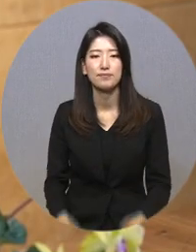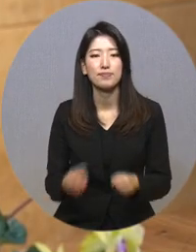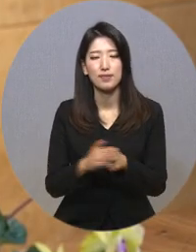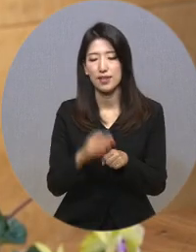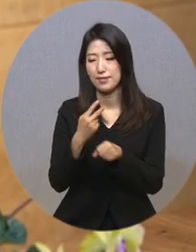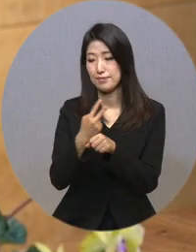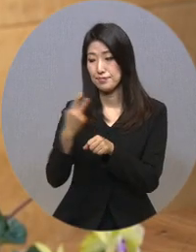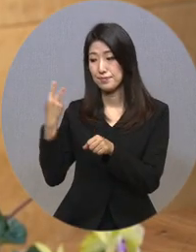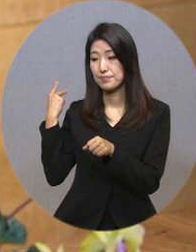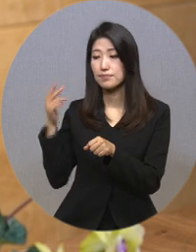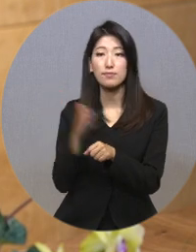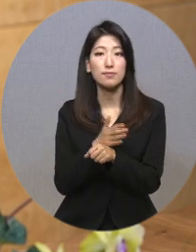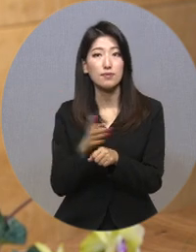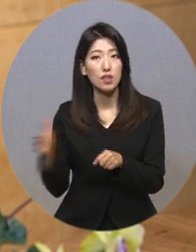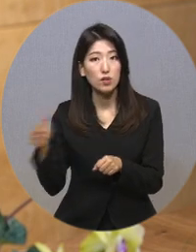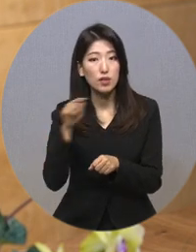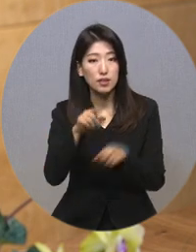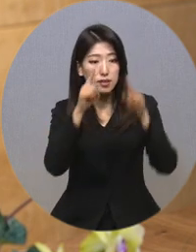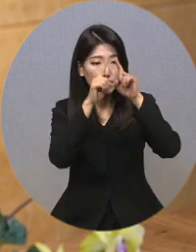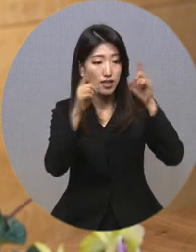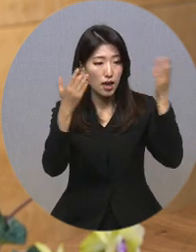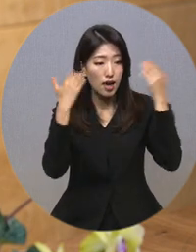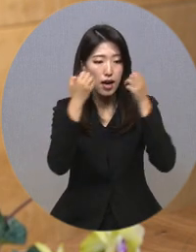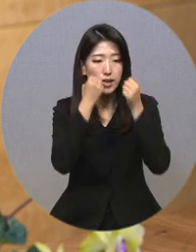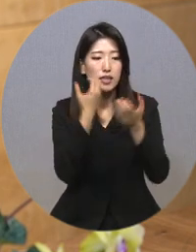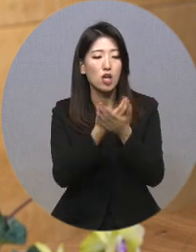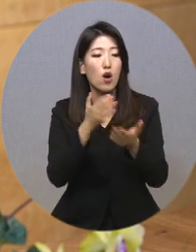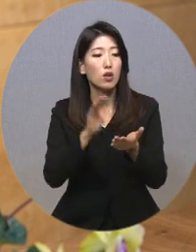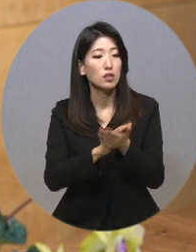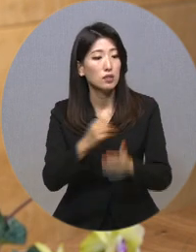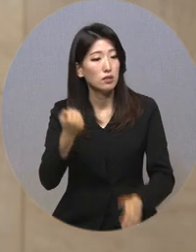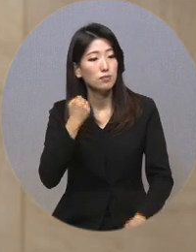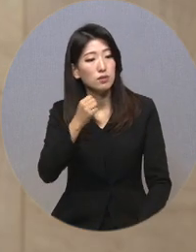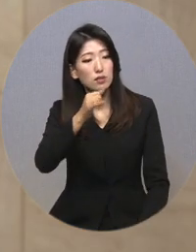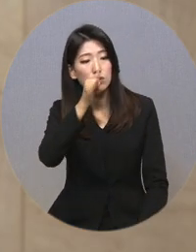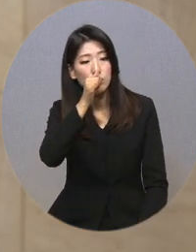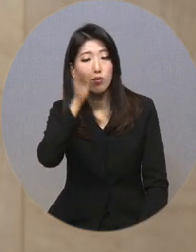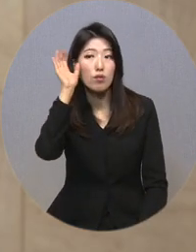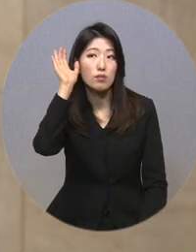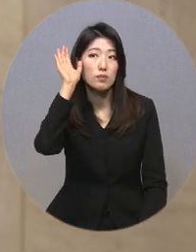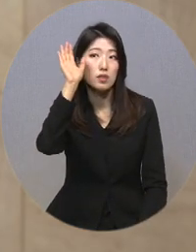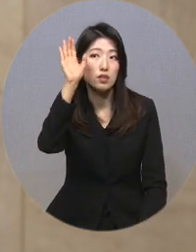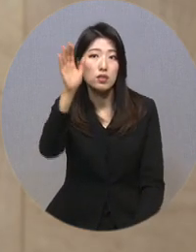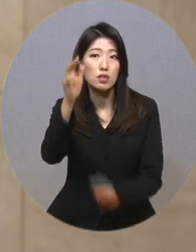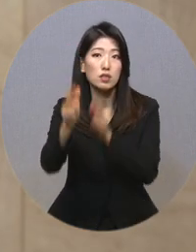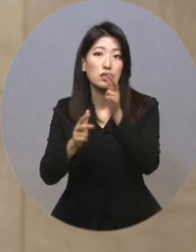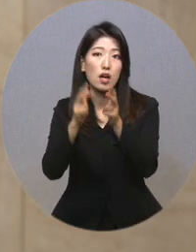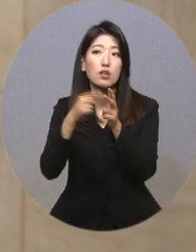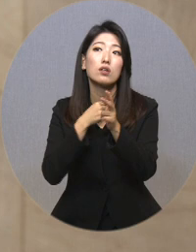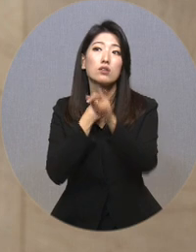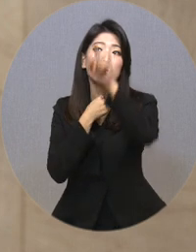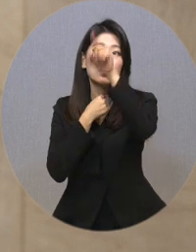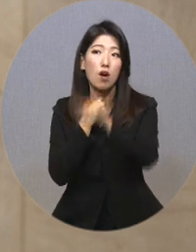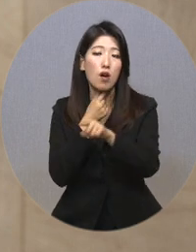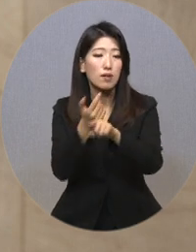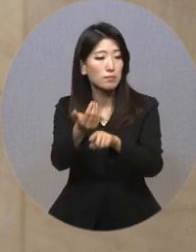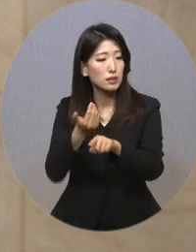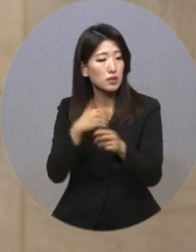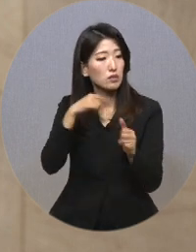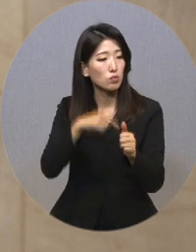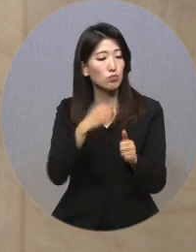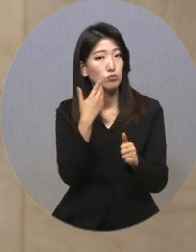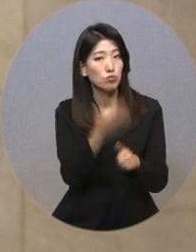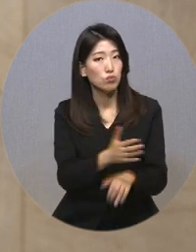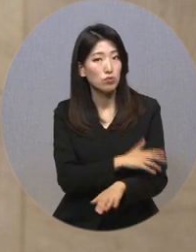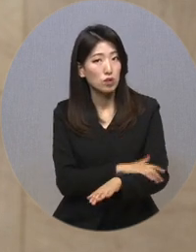이제 그 대학의 혁신 역량이 미래 산업사회가 요구하는 정도 그 혁신 역량을 얼마나